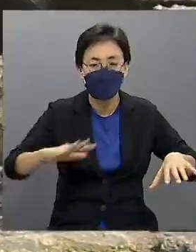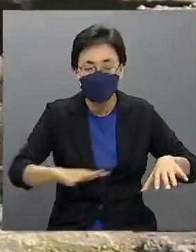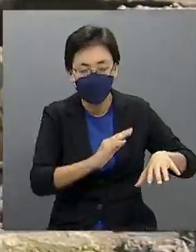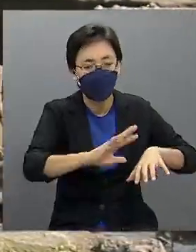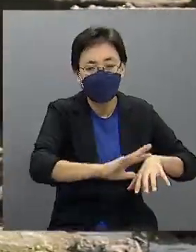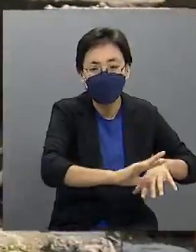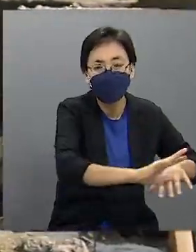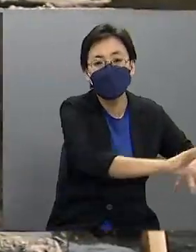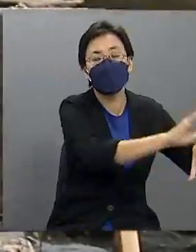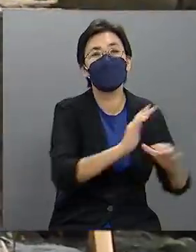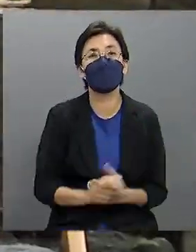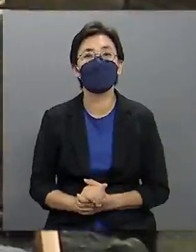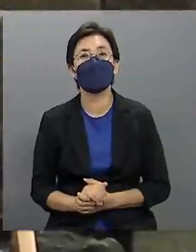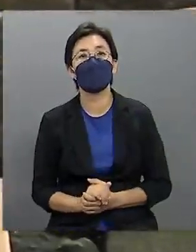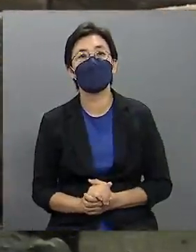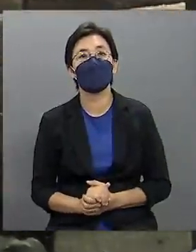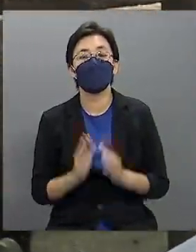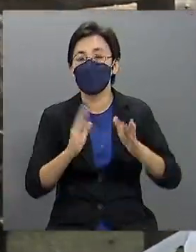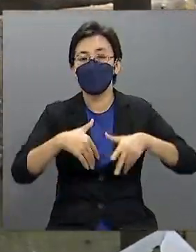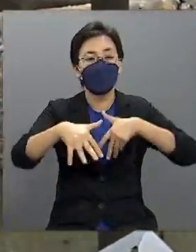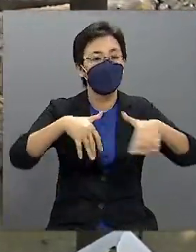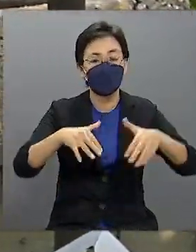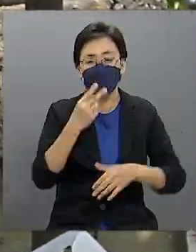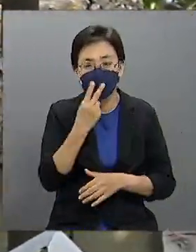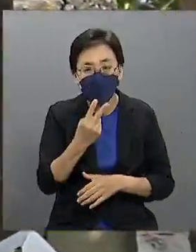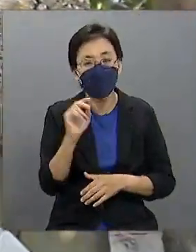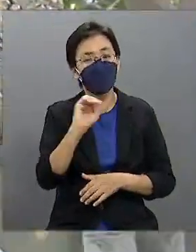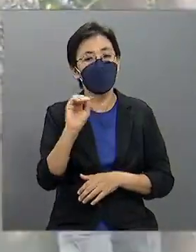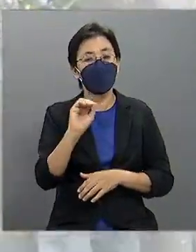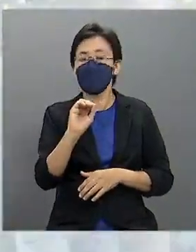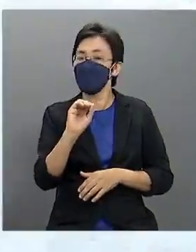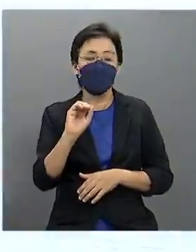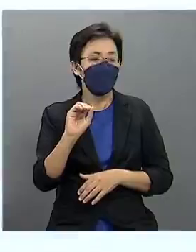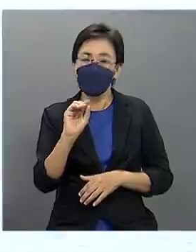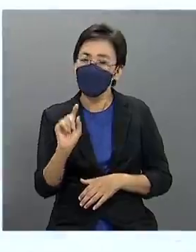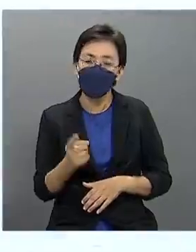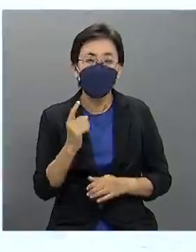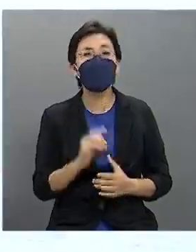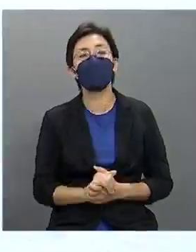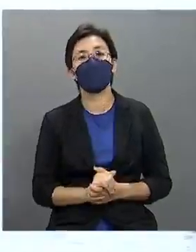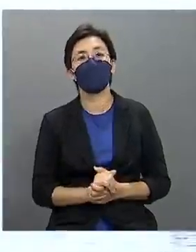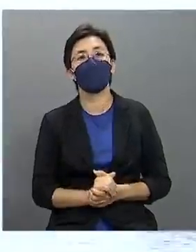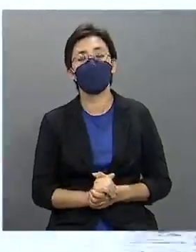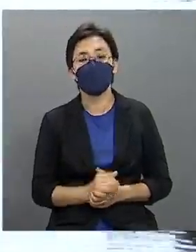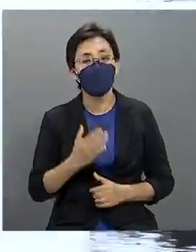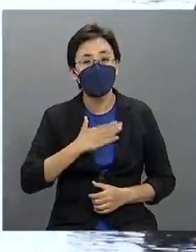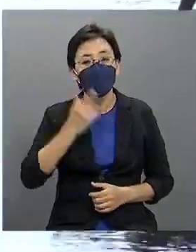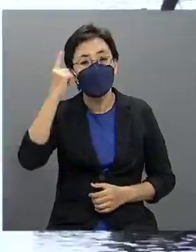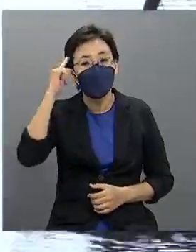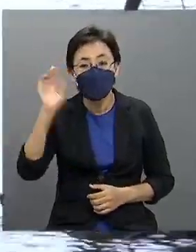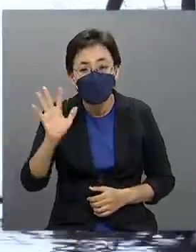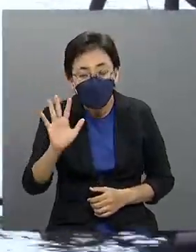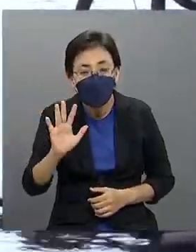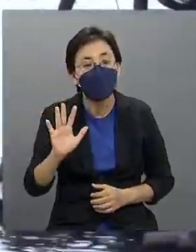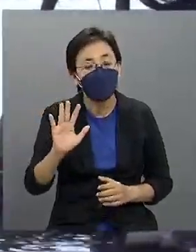บที่ว่าคนใพื้ที่ไม่เคยเจอไม่เคยเจอที่วเร็แบนี้แลวไมคิดถงวาน้จะขึ้นแบบปกปัดขนานั้